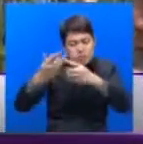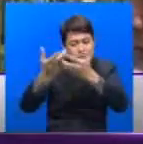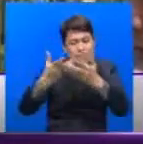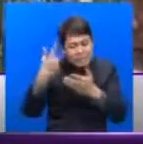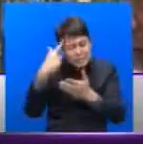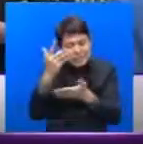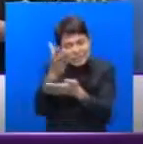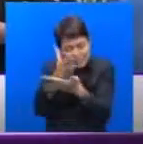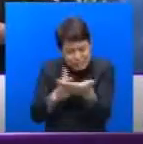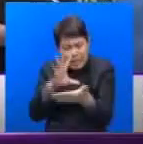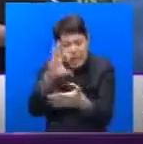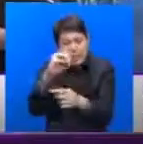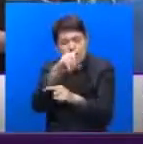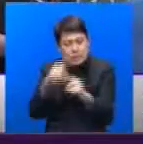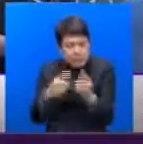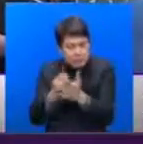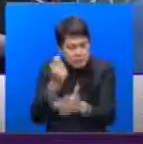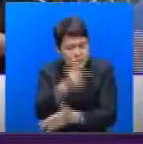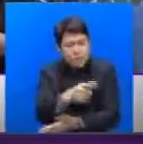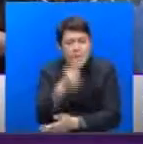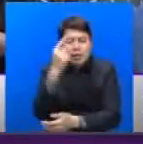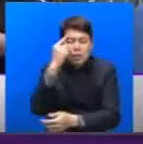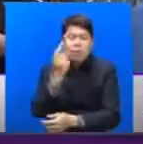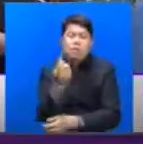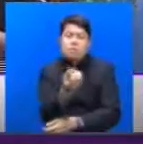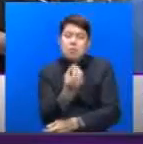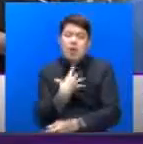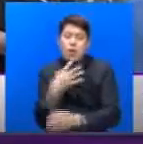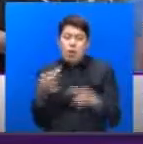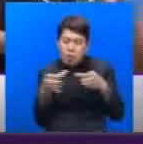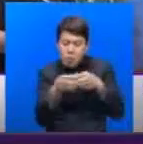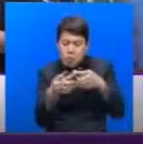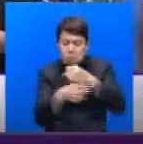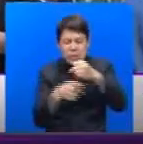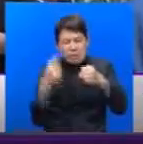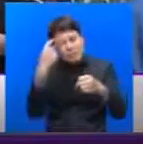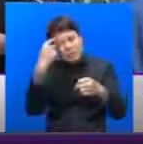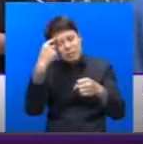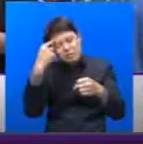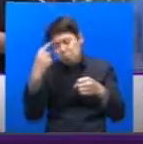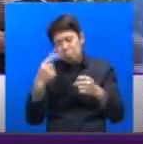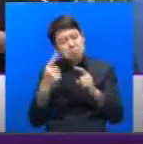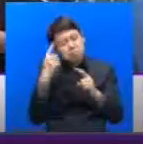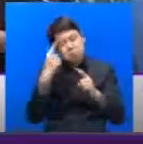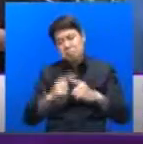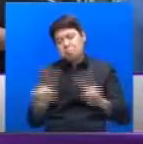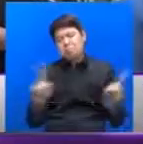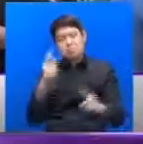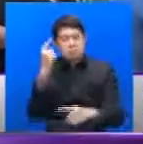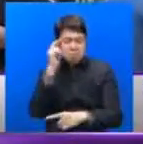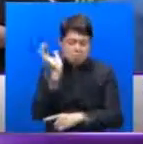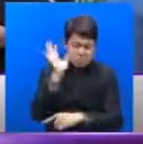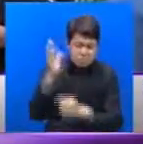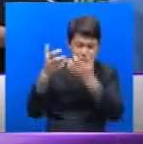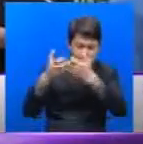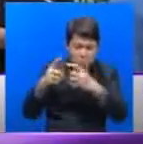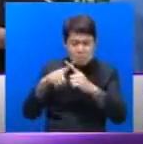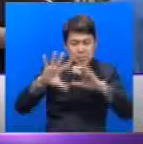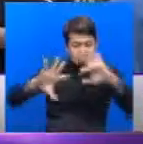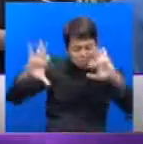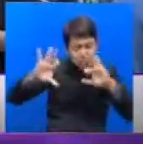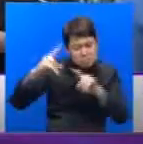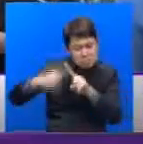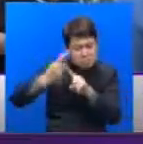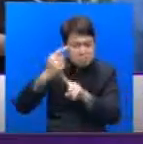ครึ่งหนึ่งของมูลค่าใบประทวนนั้นนายประสิทธิ์กล่าวว่ากลุ่มชาวนาไม่เห็นด้วยกับแนวทางนี้เพราะไม่เชื่อมั่นในโรงศีและรัฐบาล